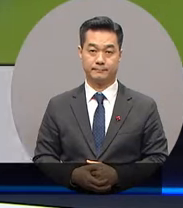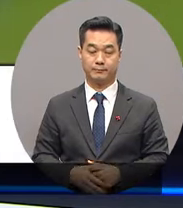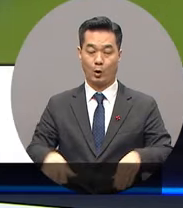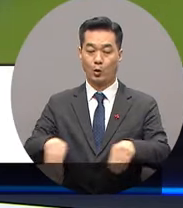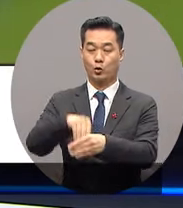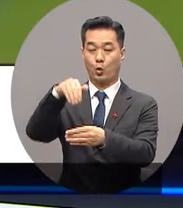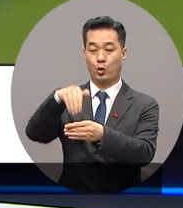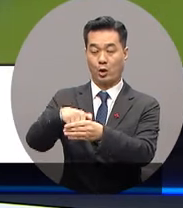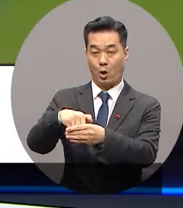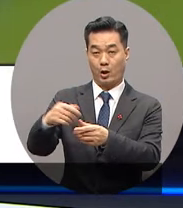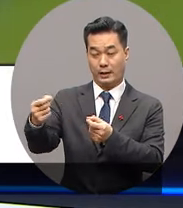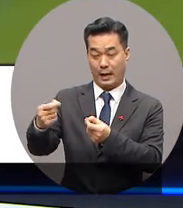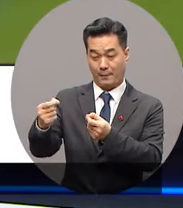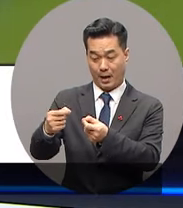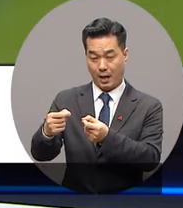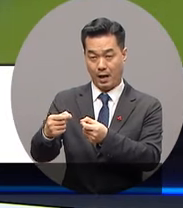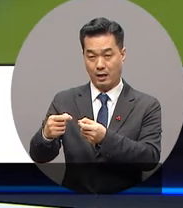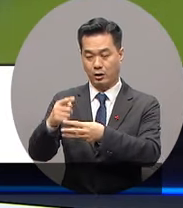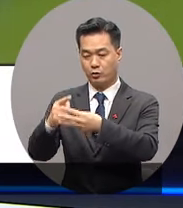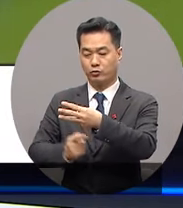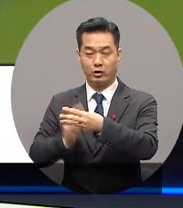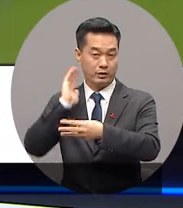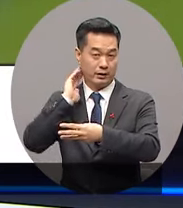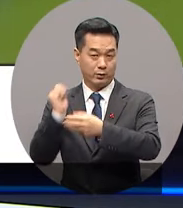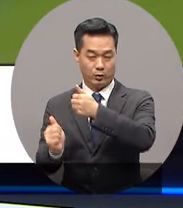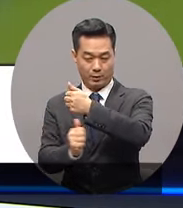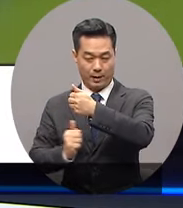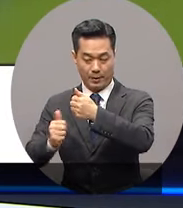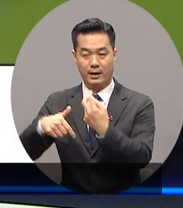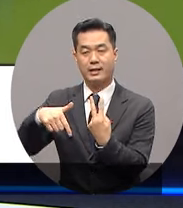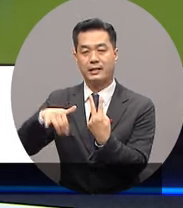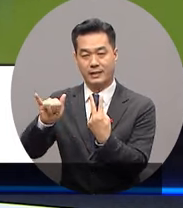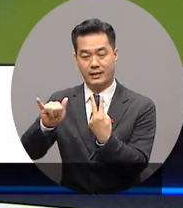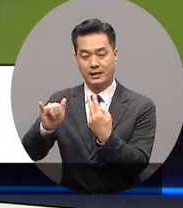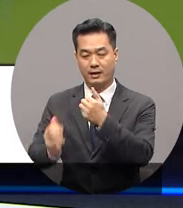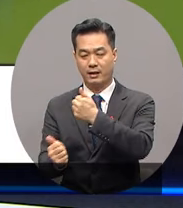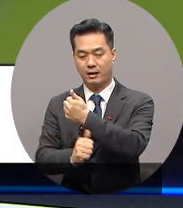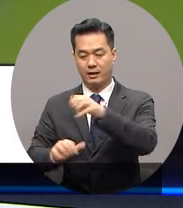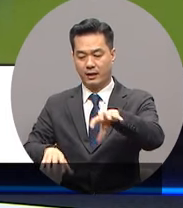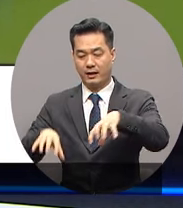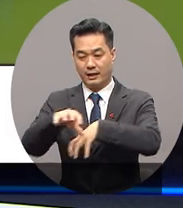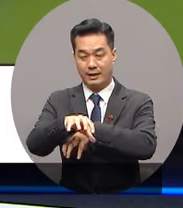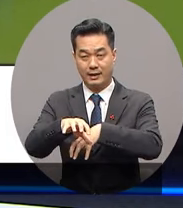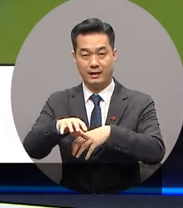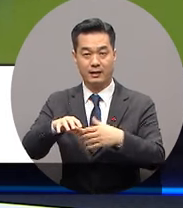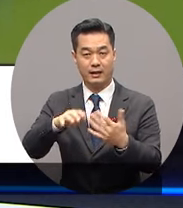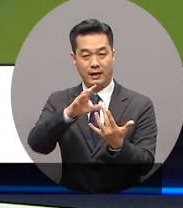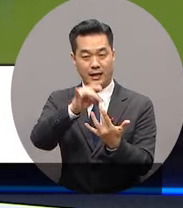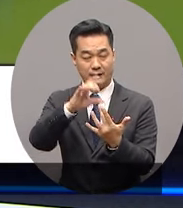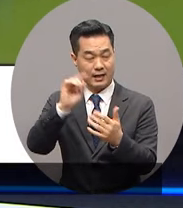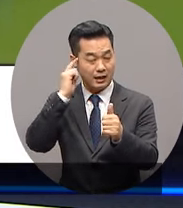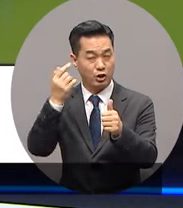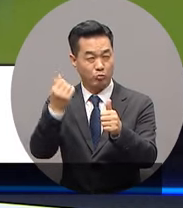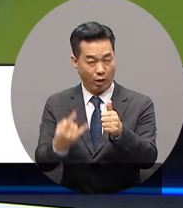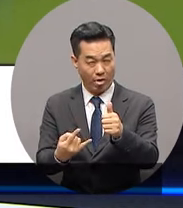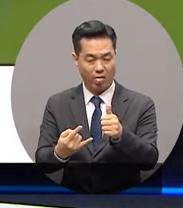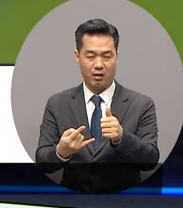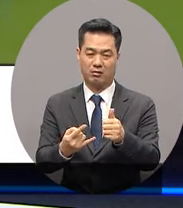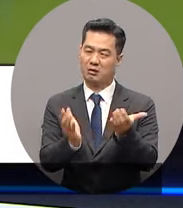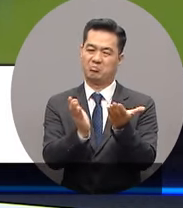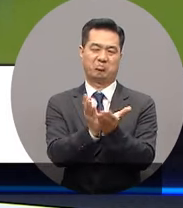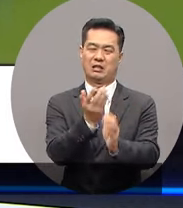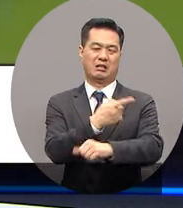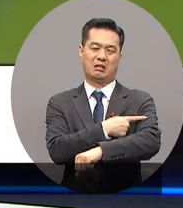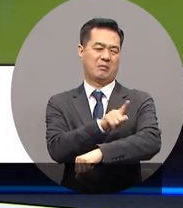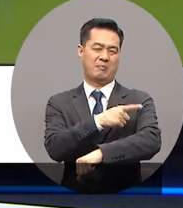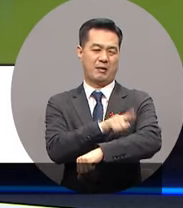총선을 앞둔 윤석열 정부 2기 내각 후보자들의 인사청문회가 오늘부터 시작됩니다. 하나같이 부적격 인사라는